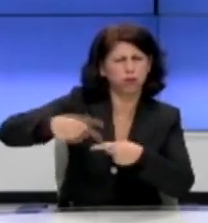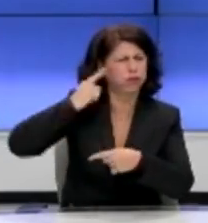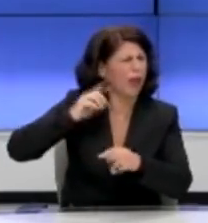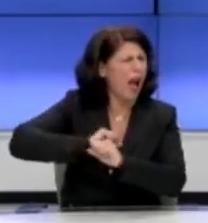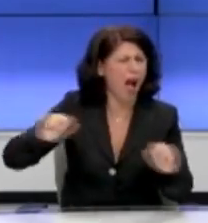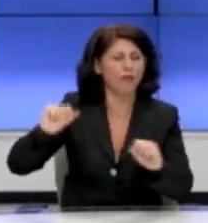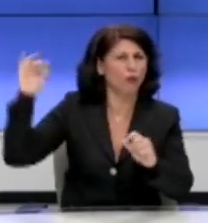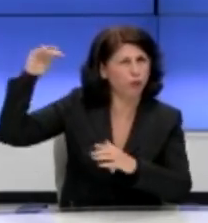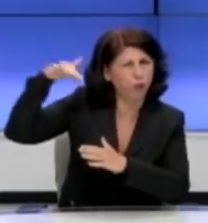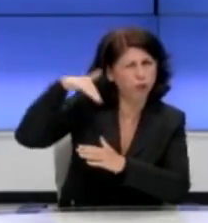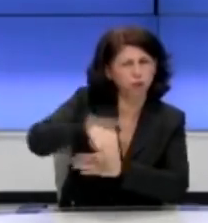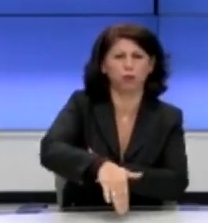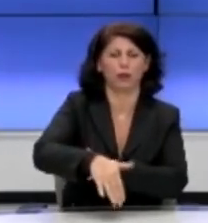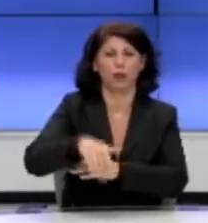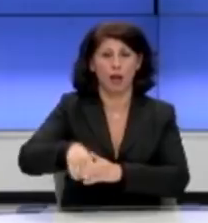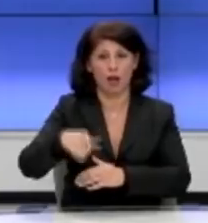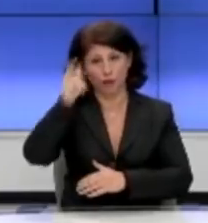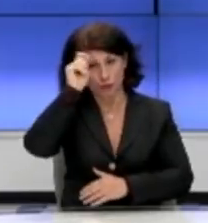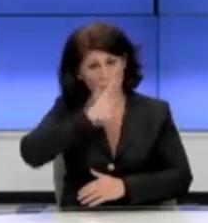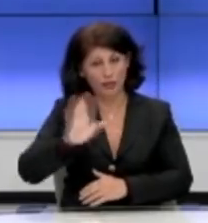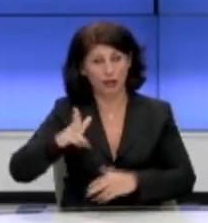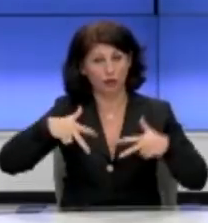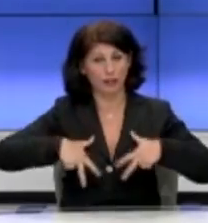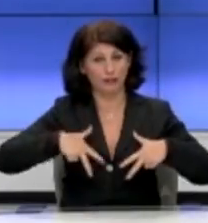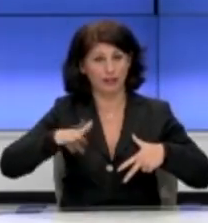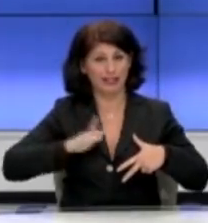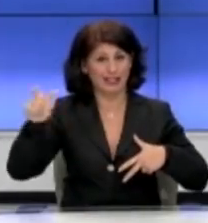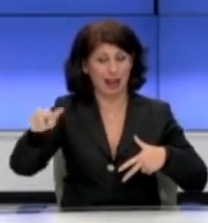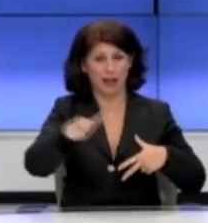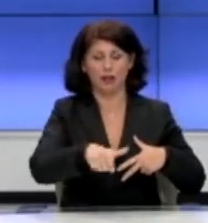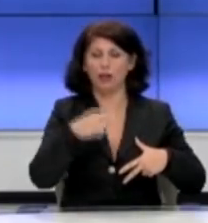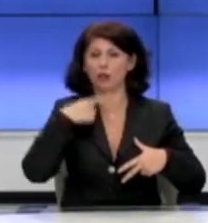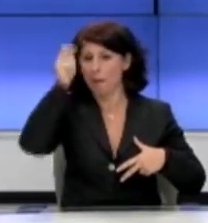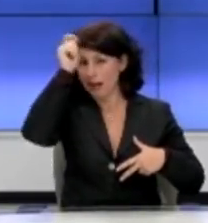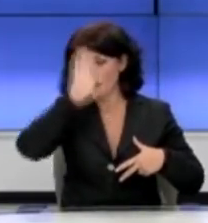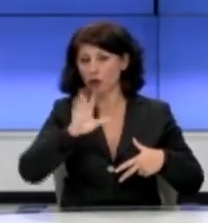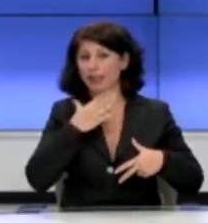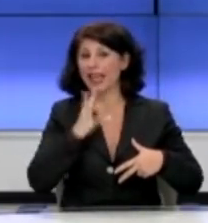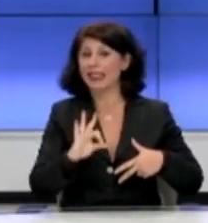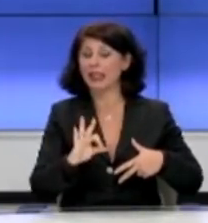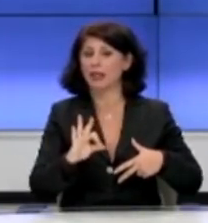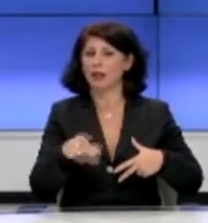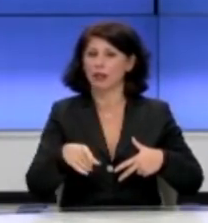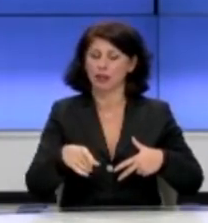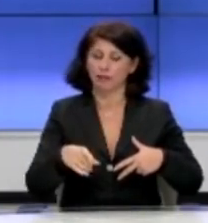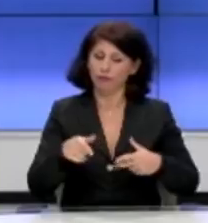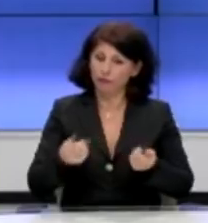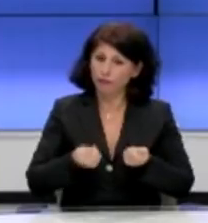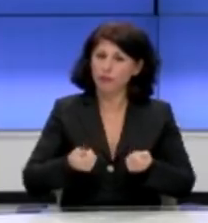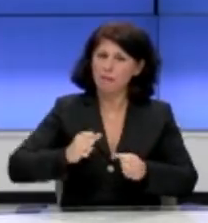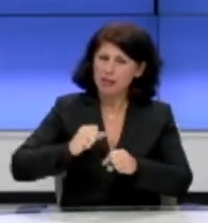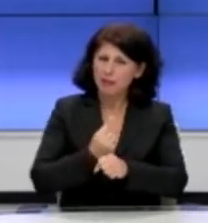Άλλωστε, αυτό πλέον το ομολογούν ακόμη και τα κυβερνητικά στελέχη και το ομολογούν γιατί τα γεγονότα είναι και